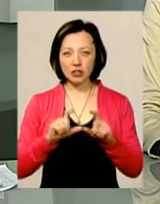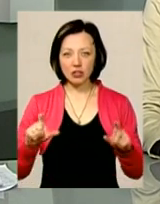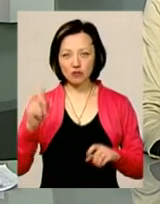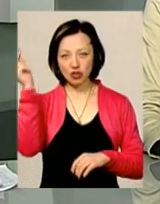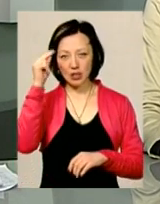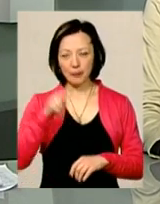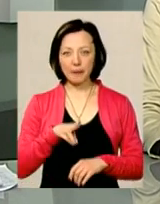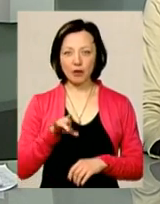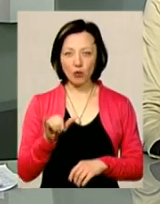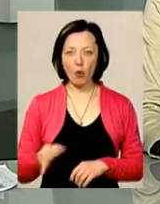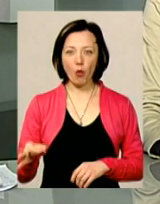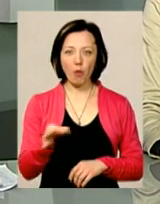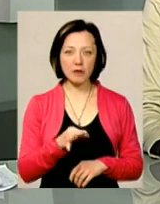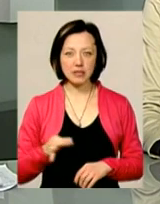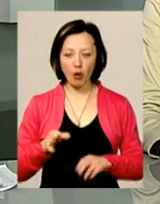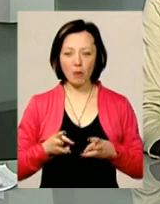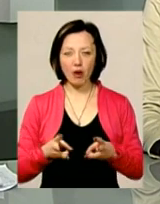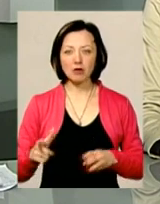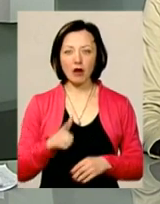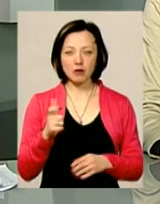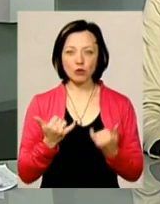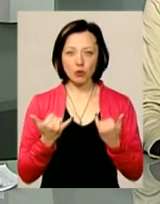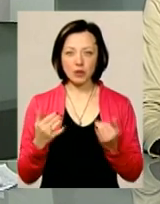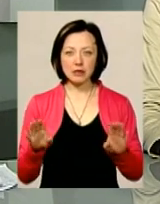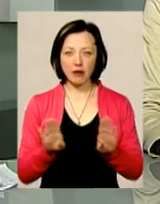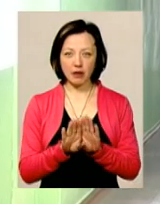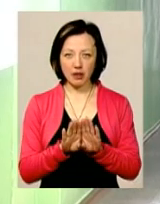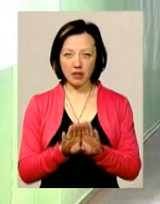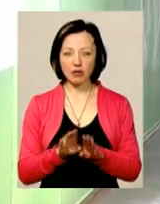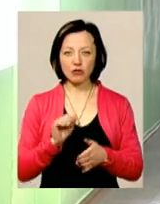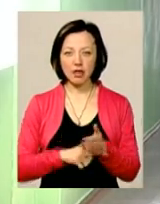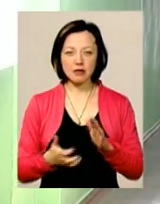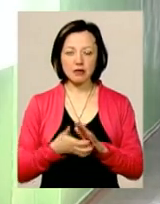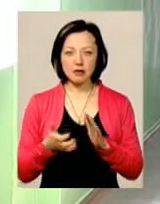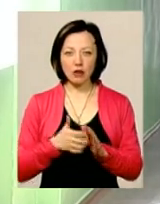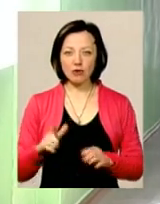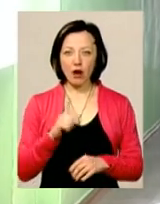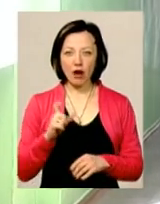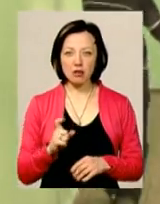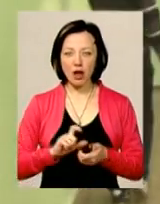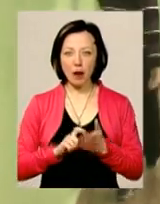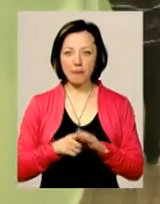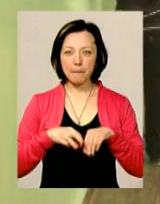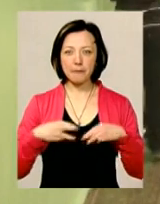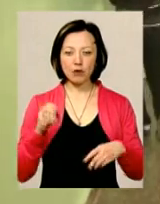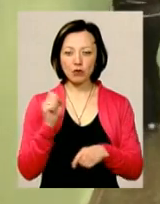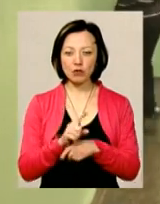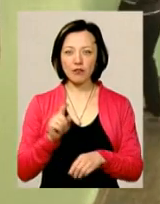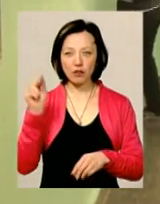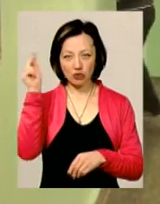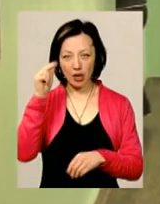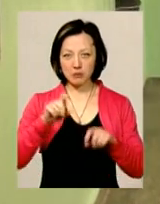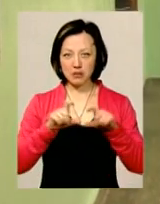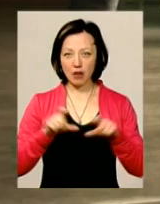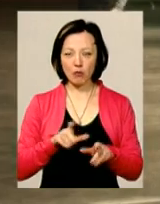закладів профтехосвіти Хмельниччини, які опалюються газом, відсьогодні закриті. Через нестачу блакитного палива Кабмін доручив навчальним закладам